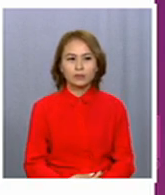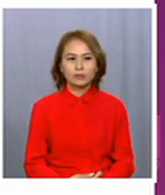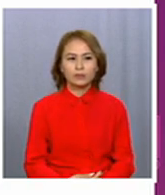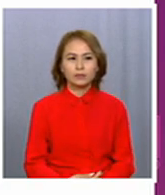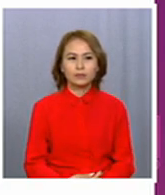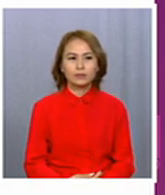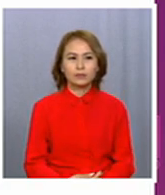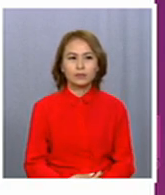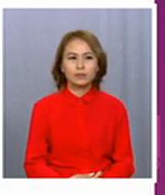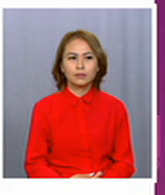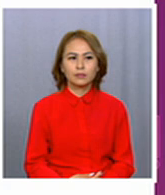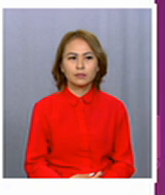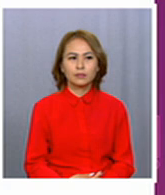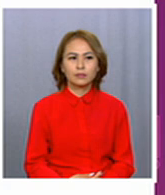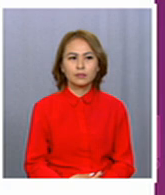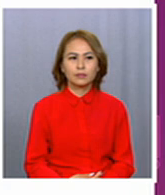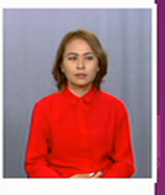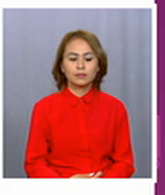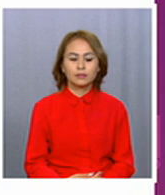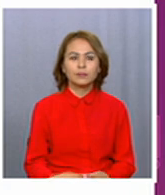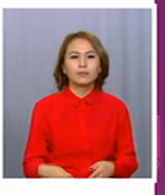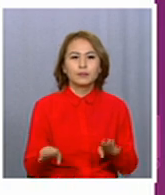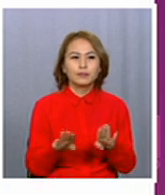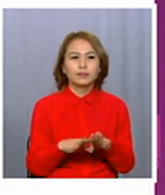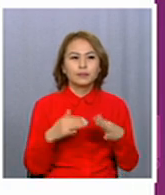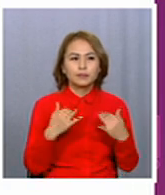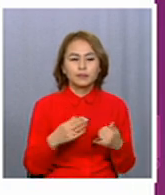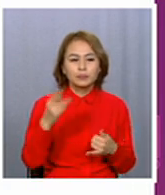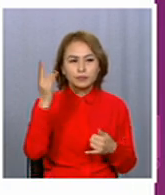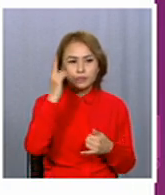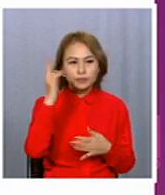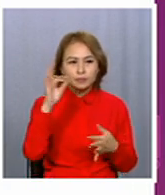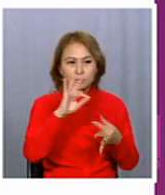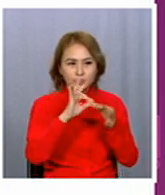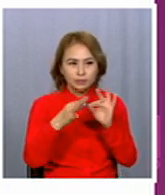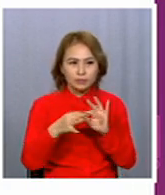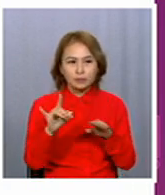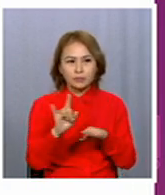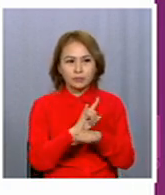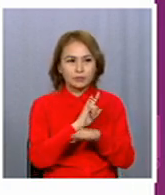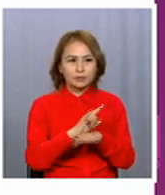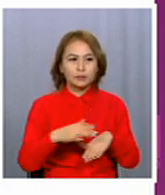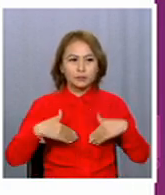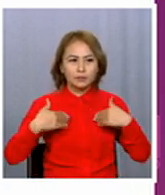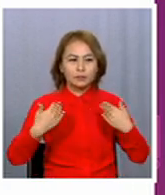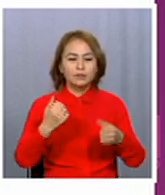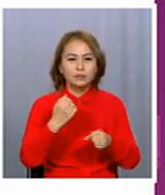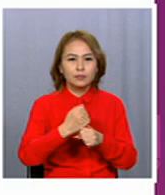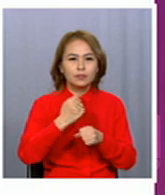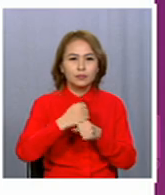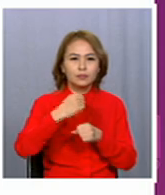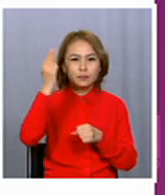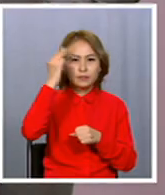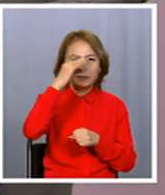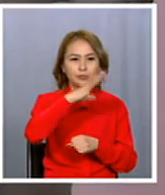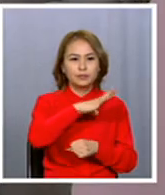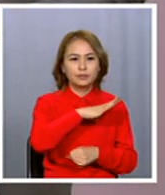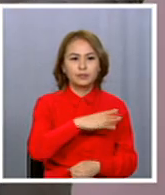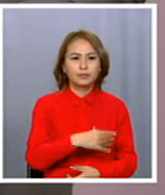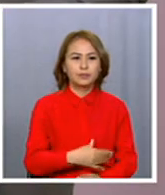Жарайсыңдар. Сонымен бүгінгі сабақта ақиқат немесе жалған пікірлер құруды үйрендіңдер.